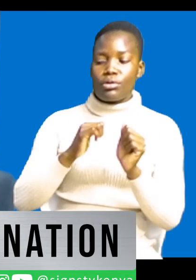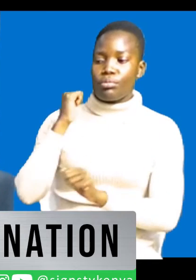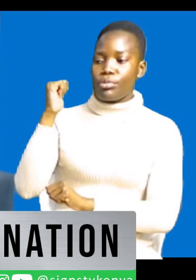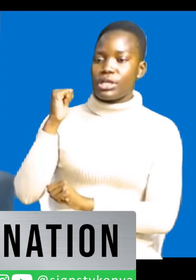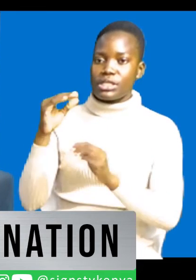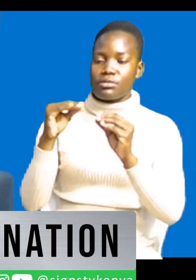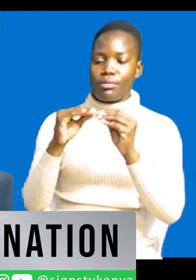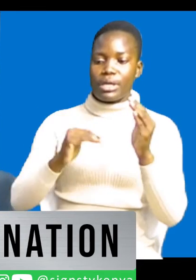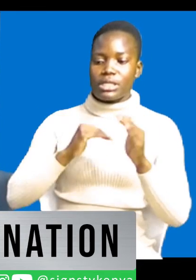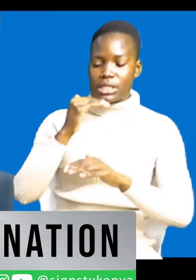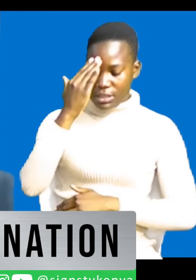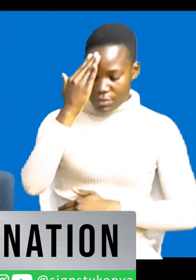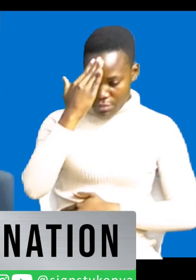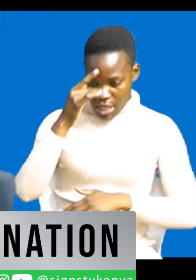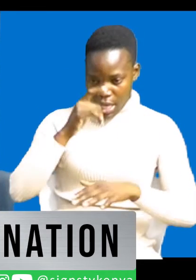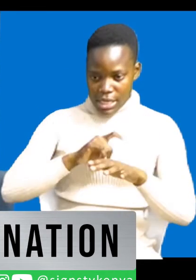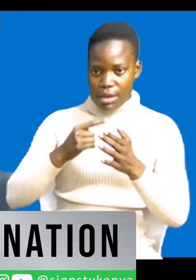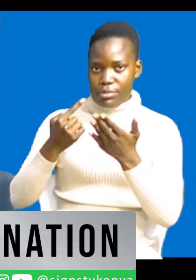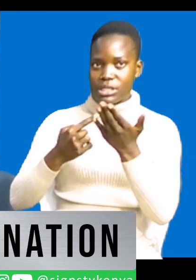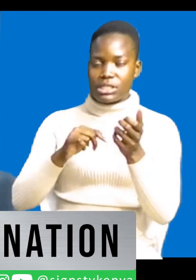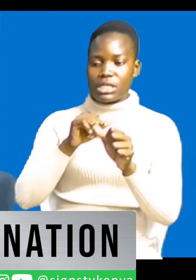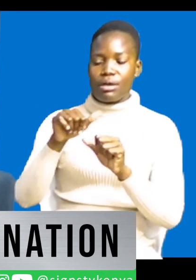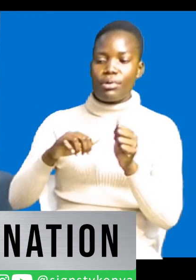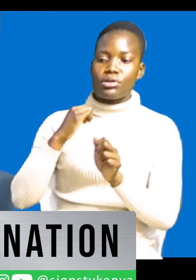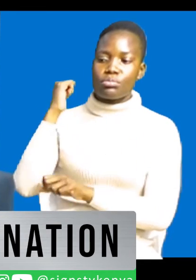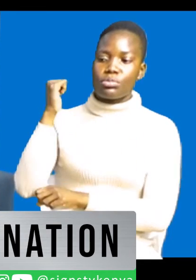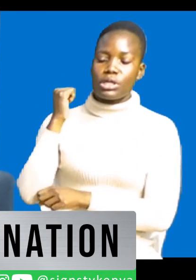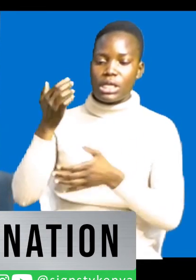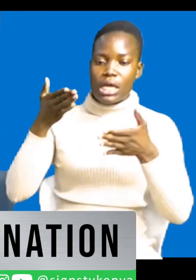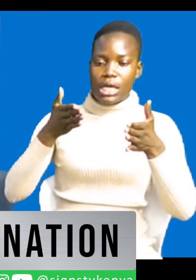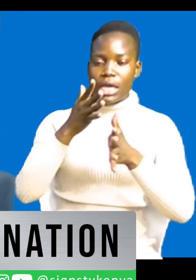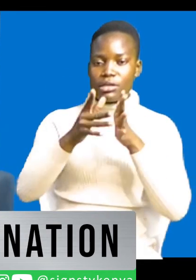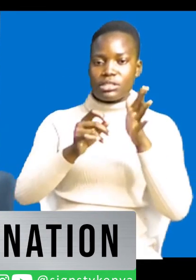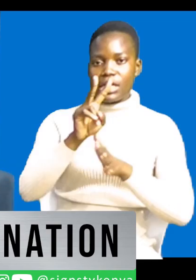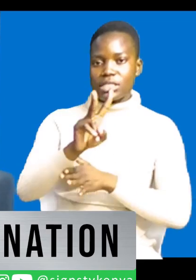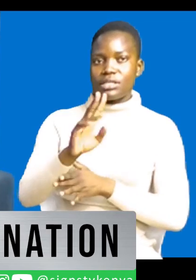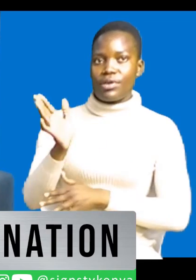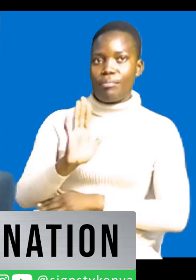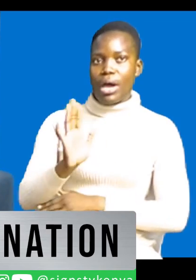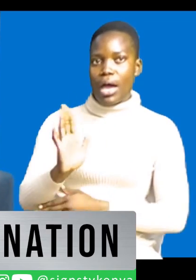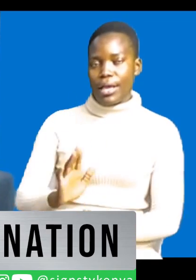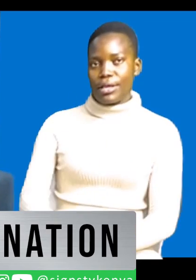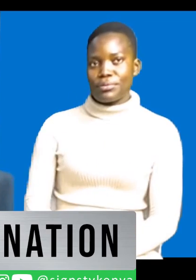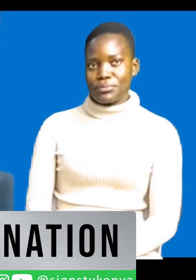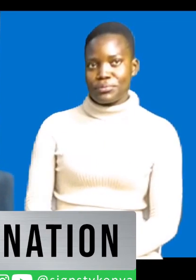next Monday as we chapa siasa here on Science TV. Bye.